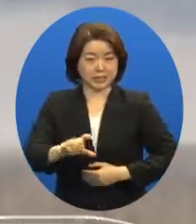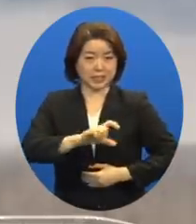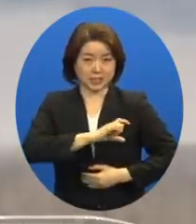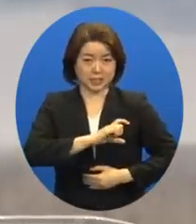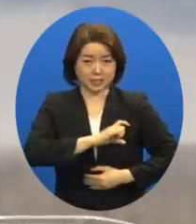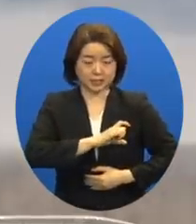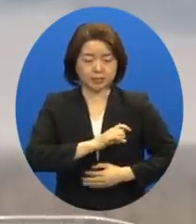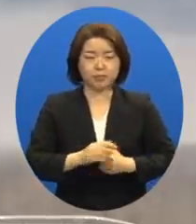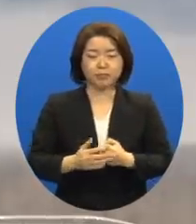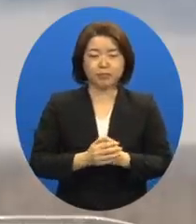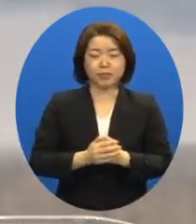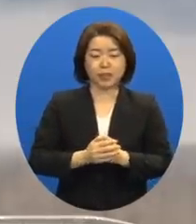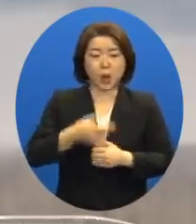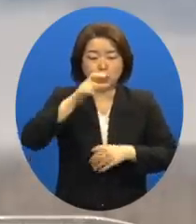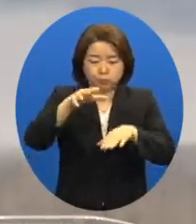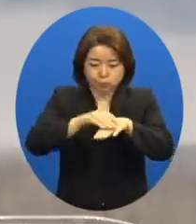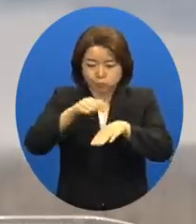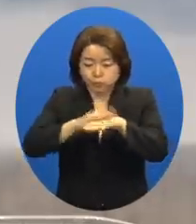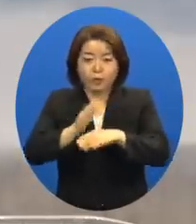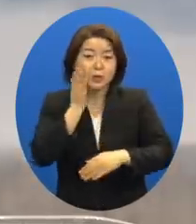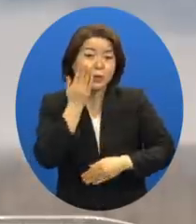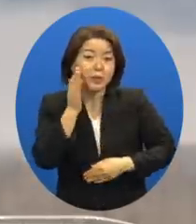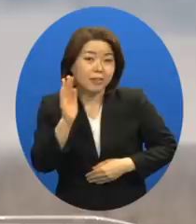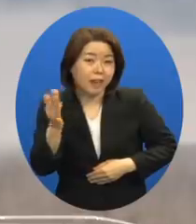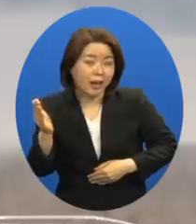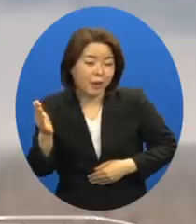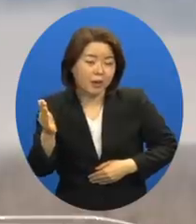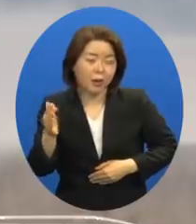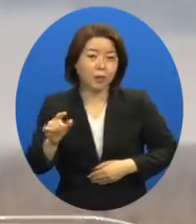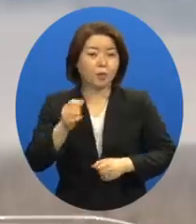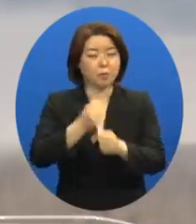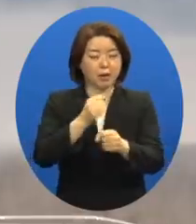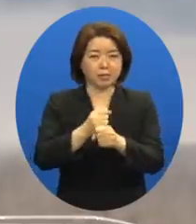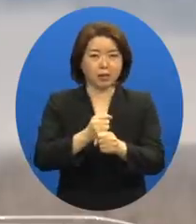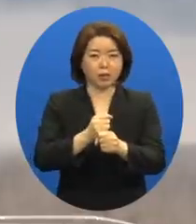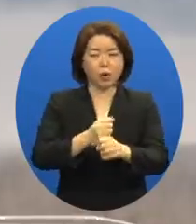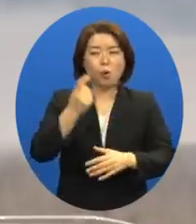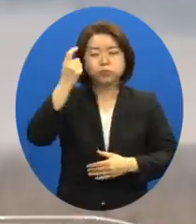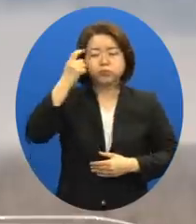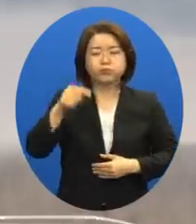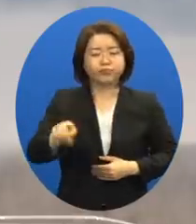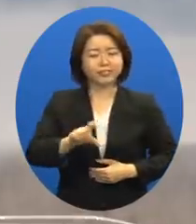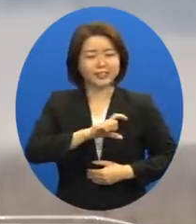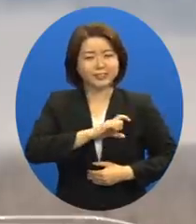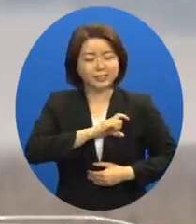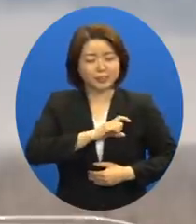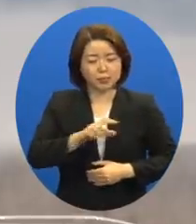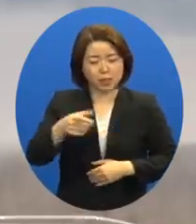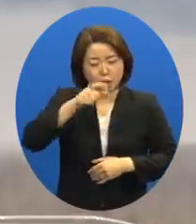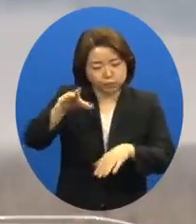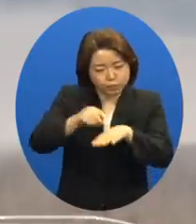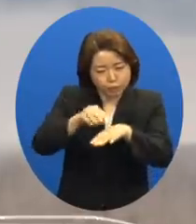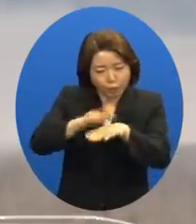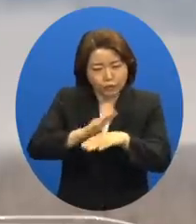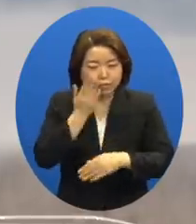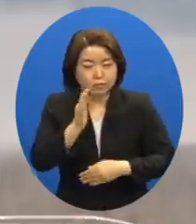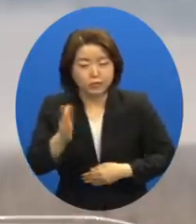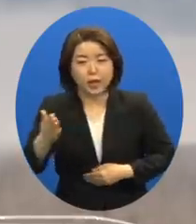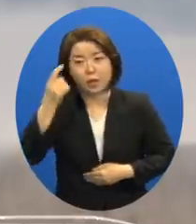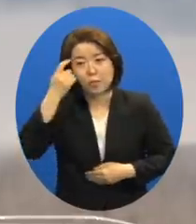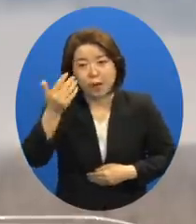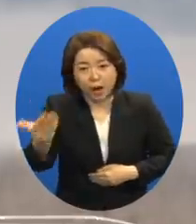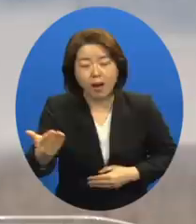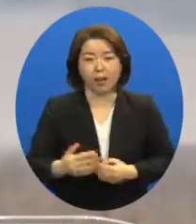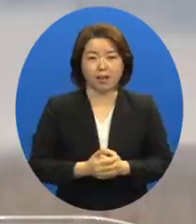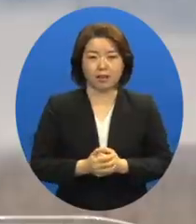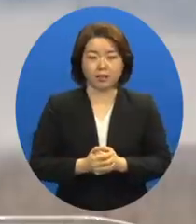이름을 젖은 낙엽이라고 그렇게 붙였더라고. 그래서 왜 도대체 이름을 젖은 낙엽이라 붙였냐 그랬더니